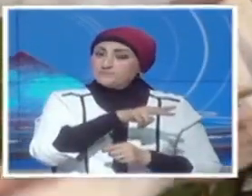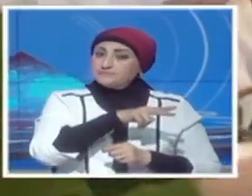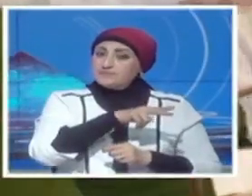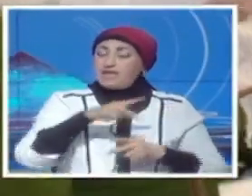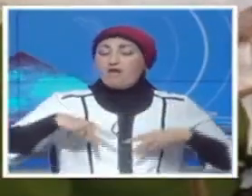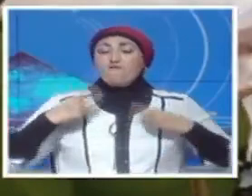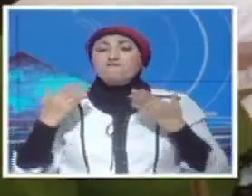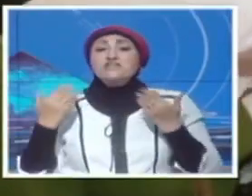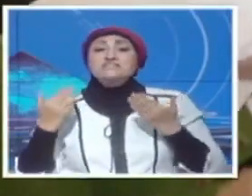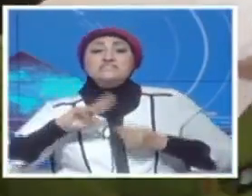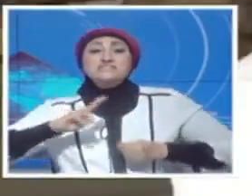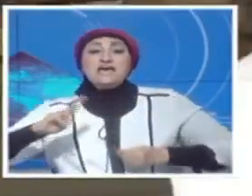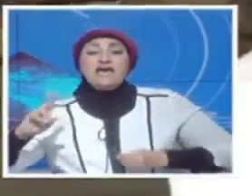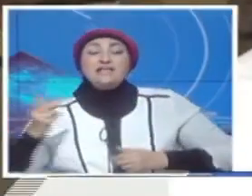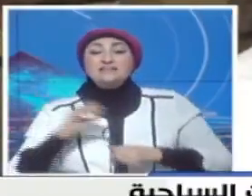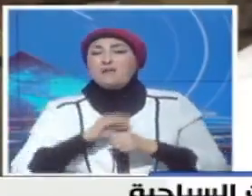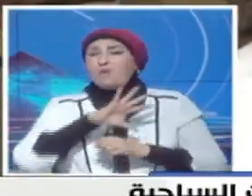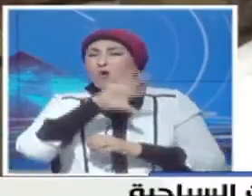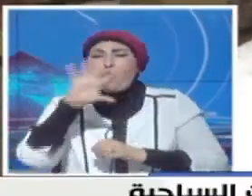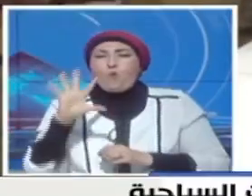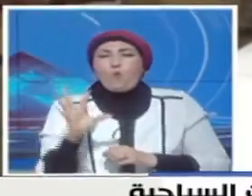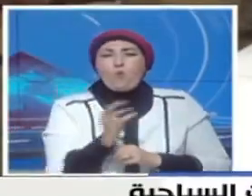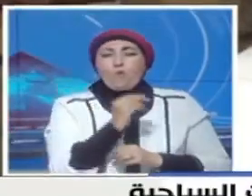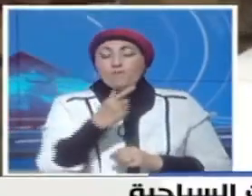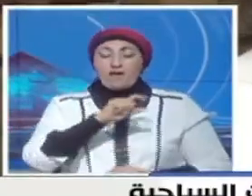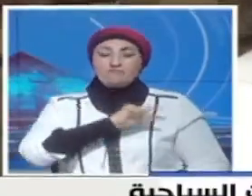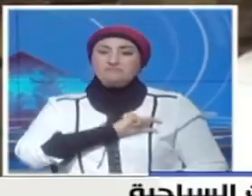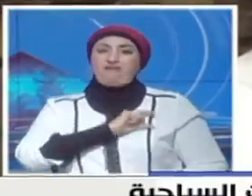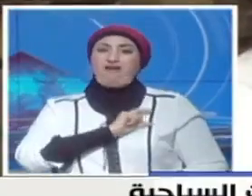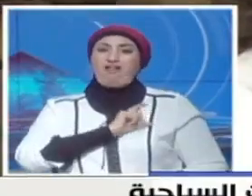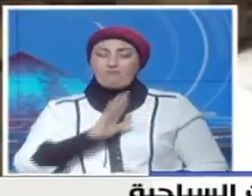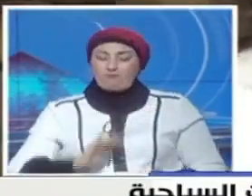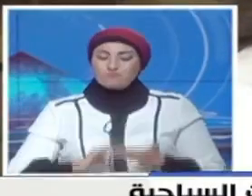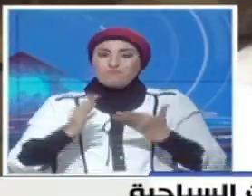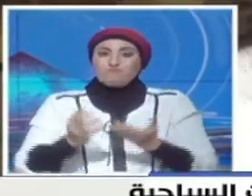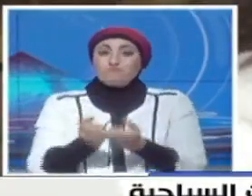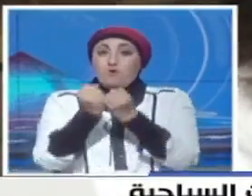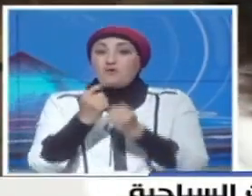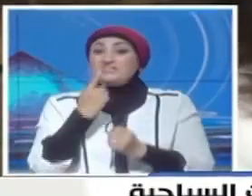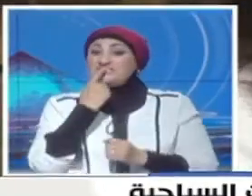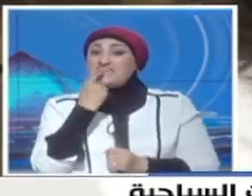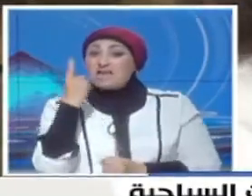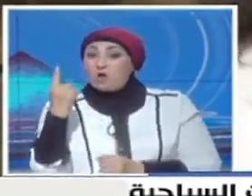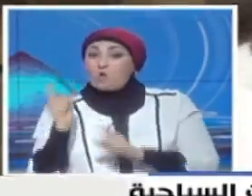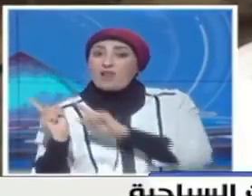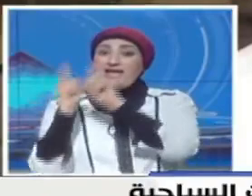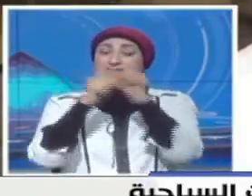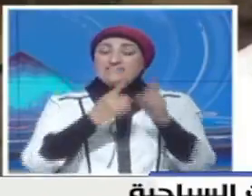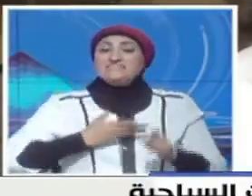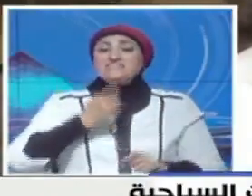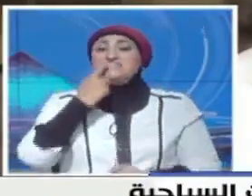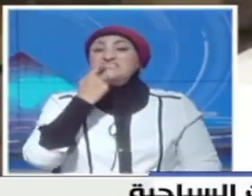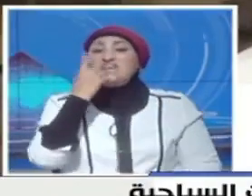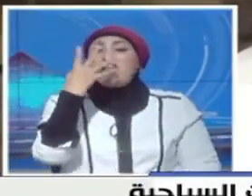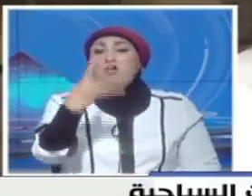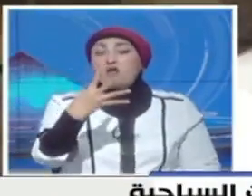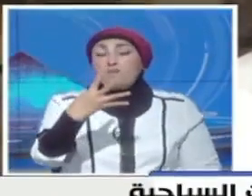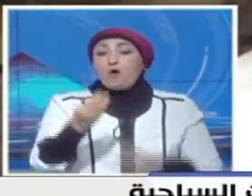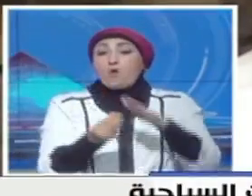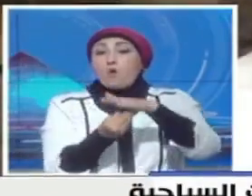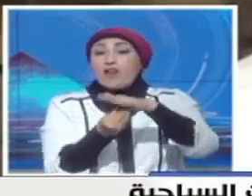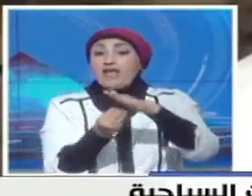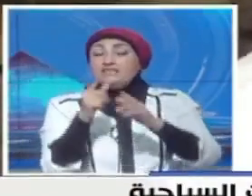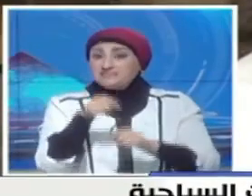أو سياحي، اللي هيستفيد من البروتوكولات الطلبة الحاليين من أولى لرابعة، وهيستفيد بيه كمان